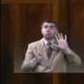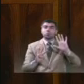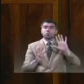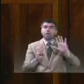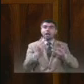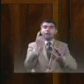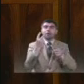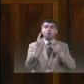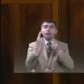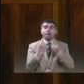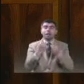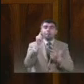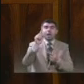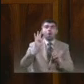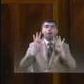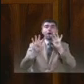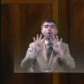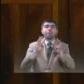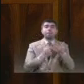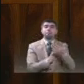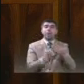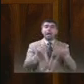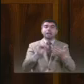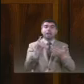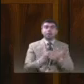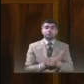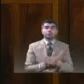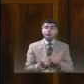2009-2012 144 مليار درهم، في حين أن نفس